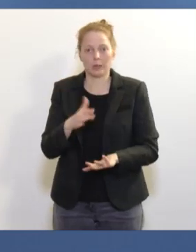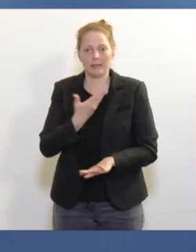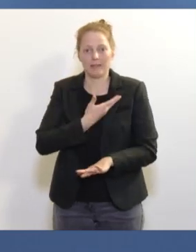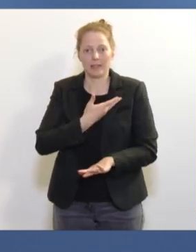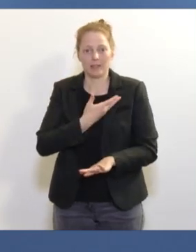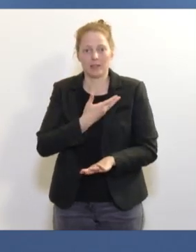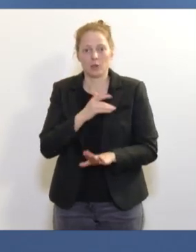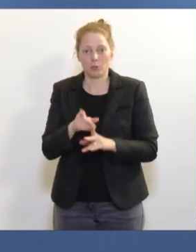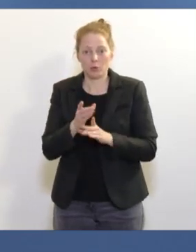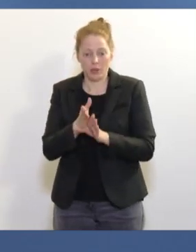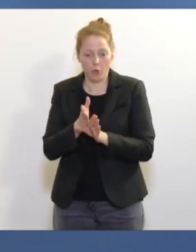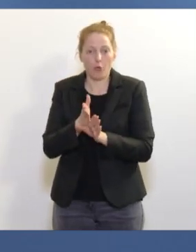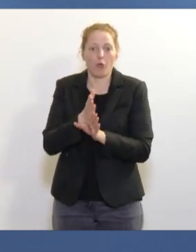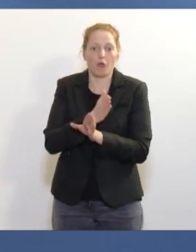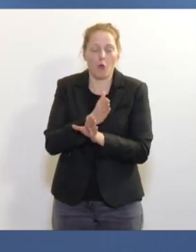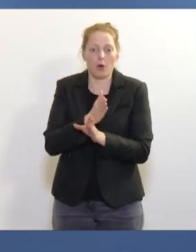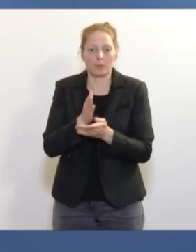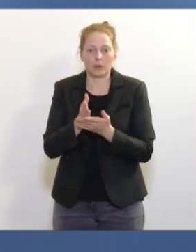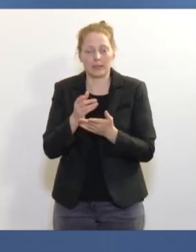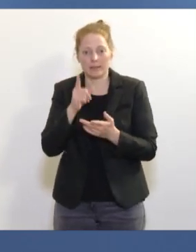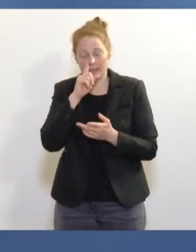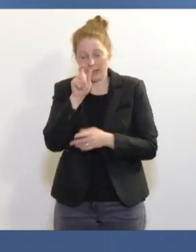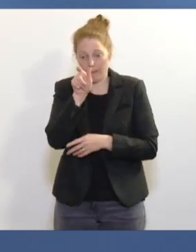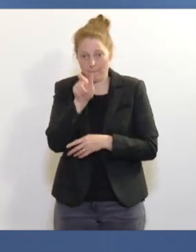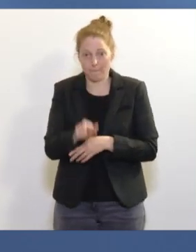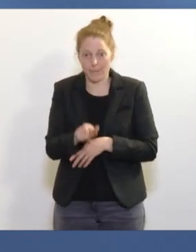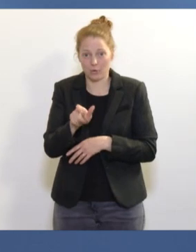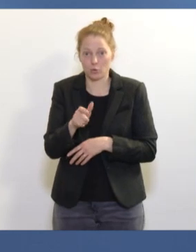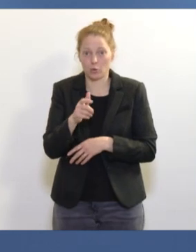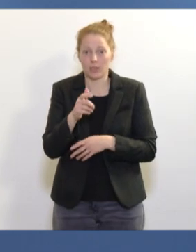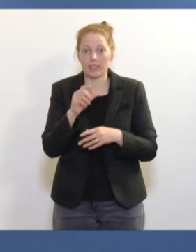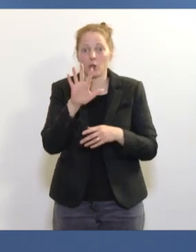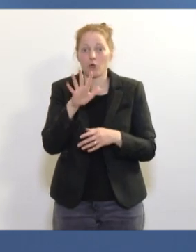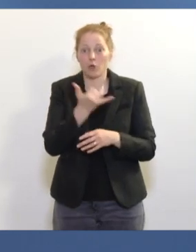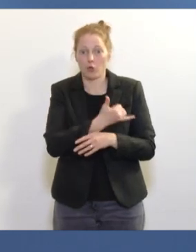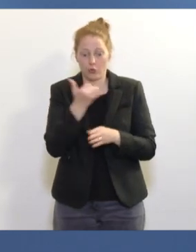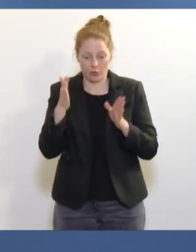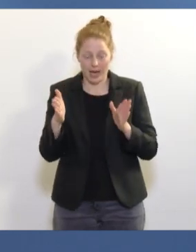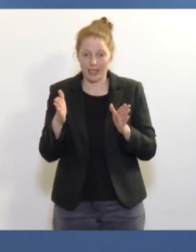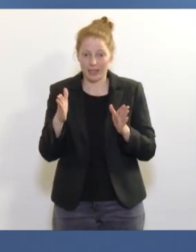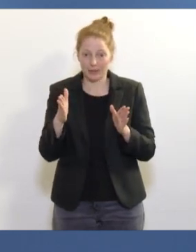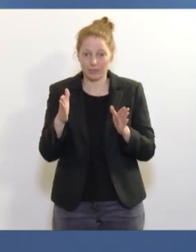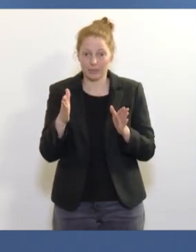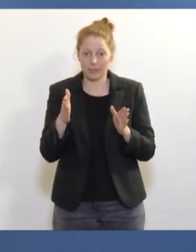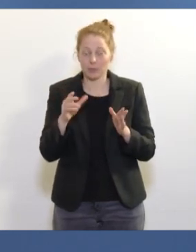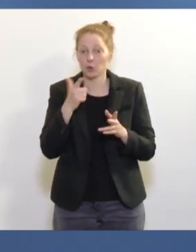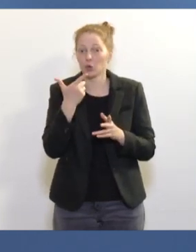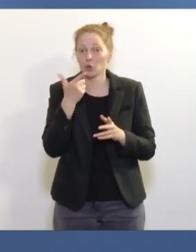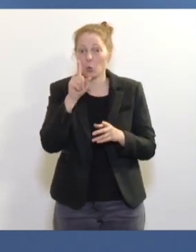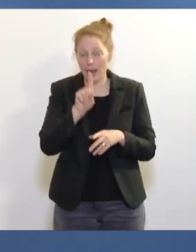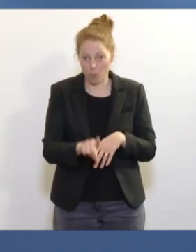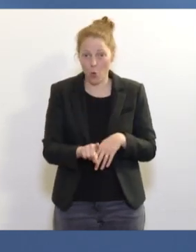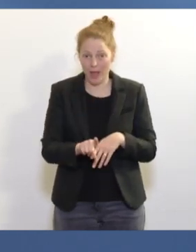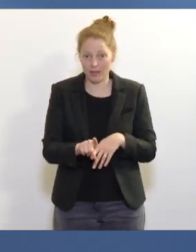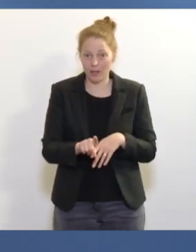ein Präavis bezahlen. Wenn Frau, Männer, wie 5 Jahre bei einem geschafft wird, als die Präavis 2 Monate, wenn es